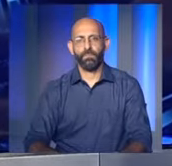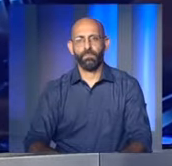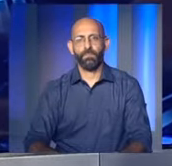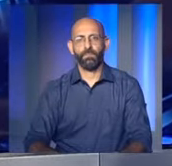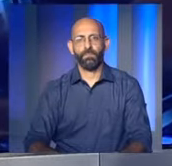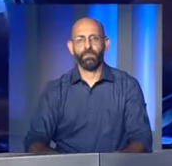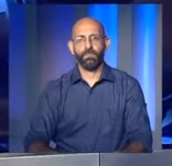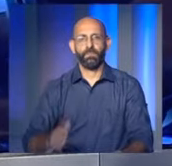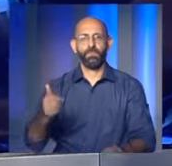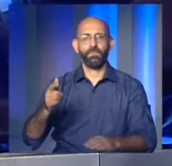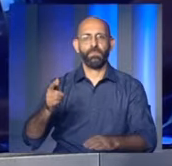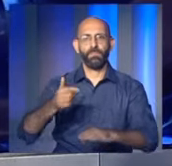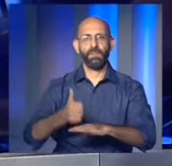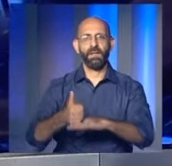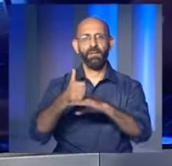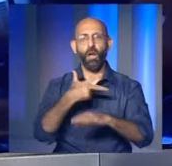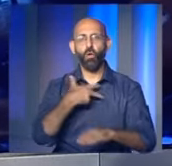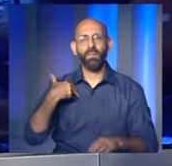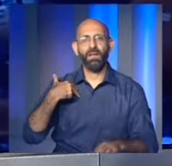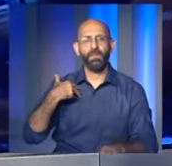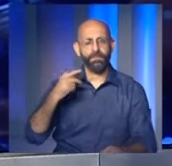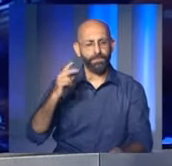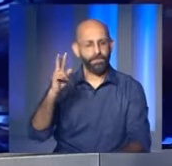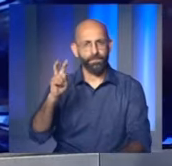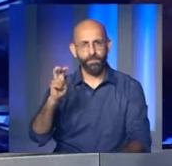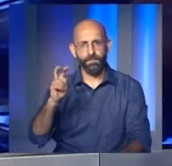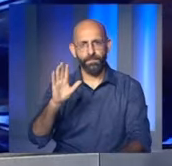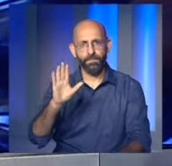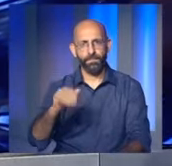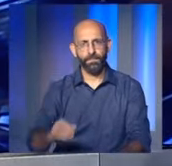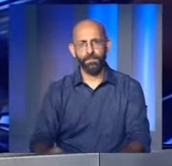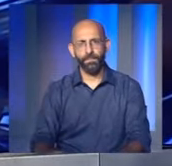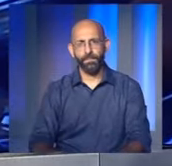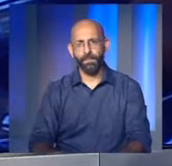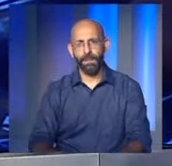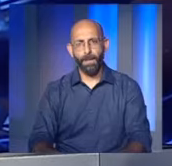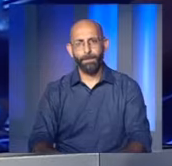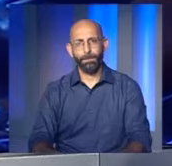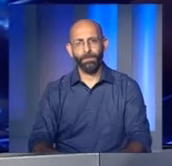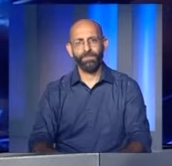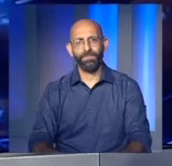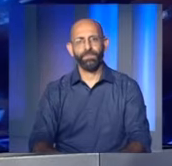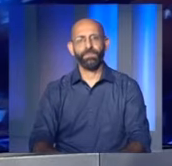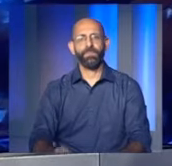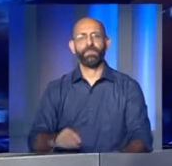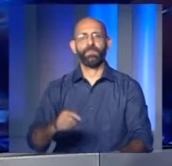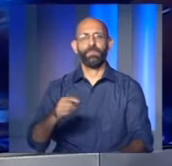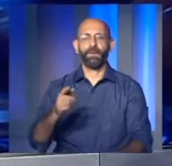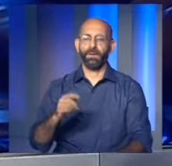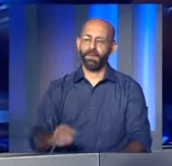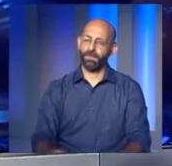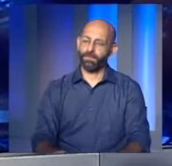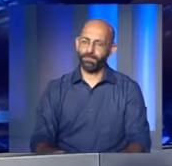استقبل مفتي الجمهورية اللبنانية الشيخ عبد اللطيف دريان في دار الفتوى الهيئة الإدارية